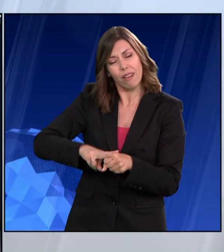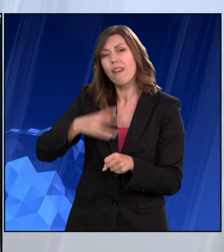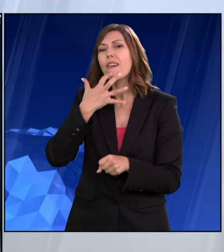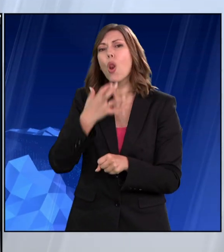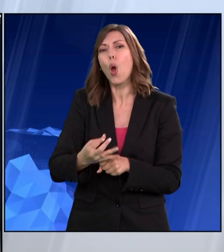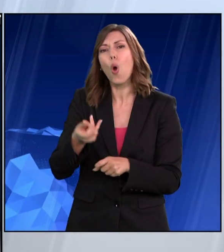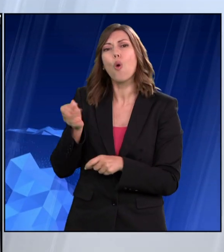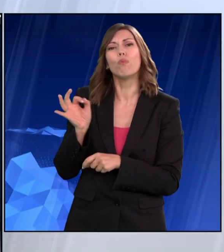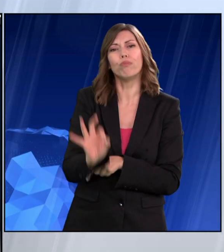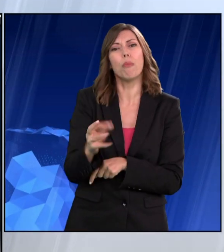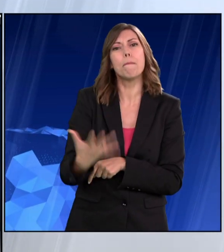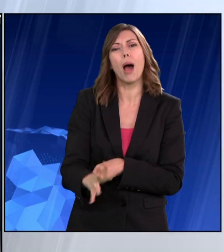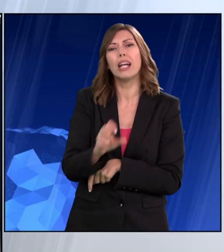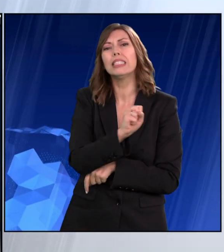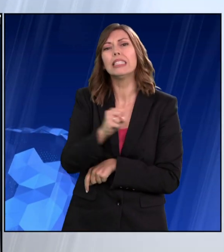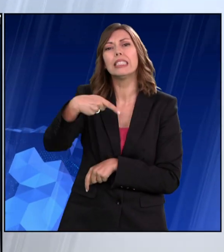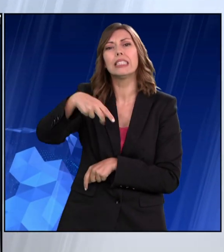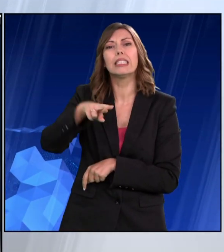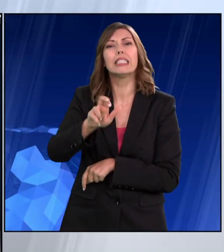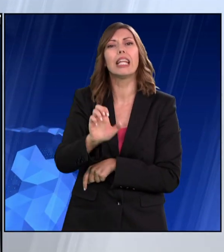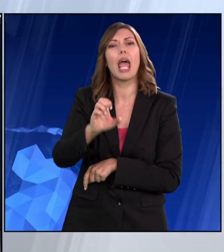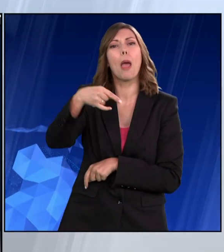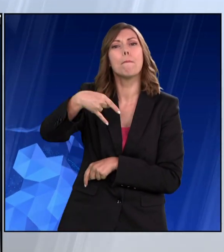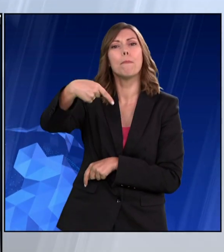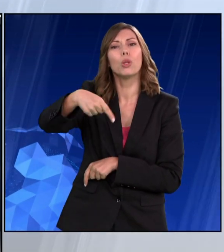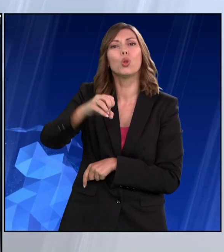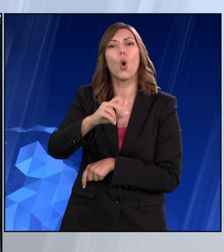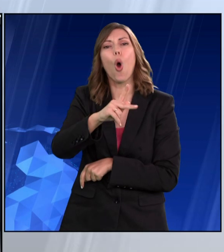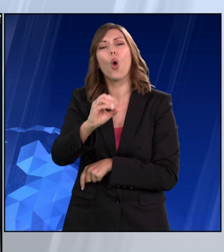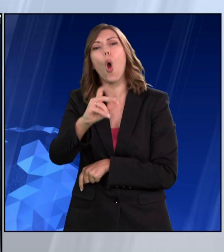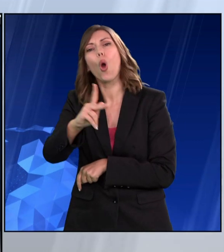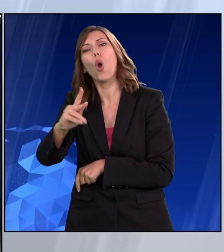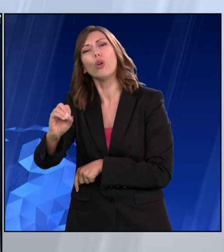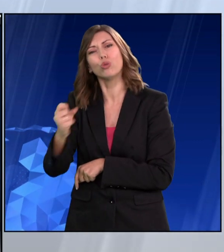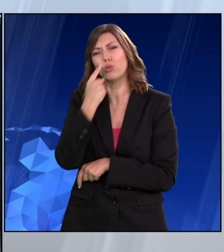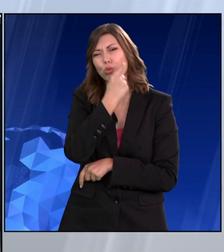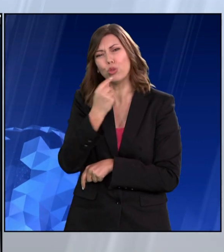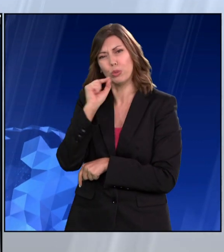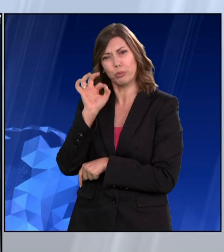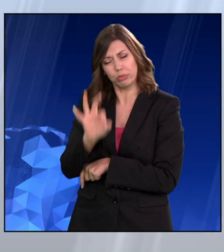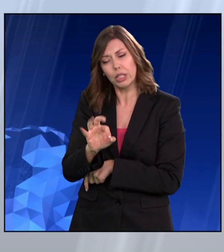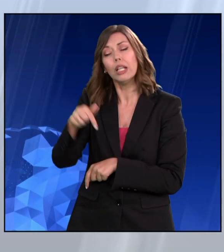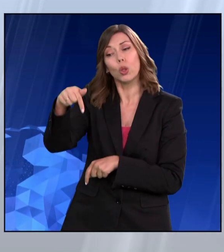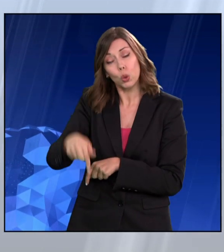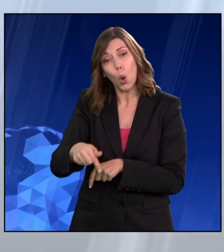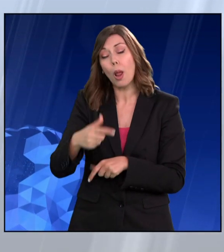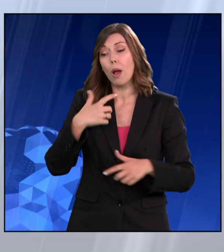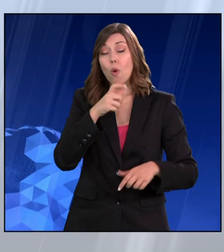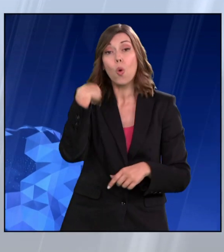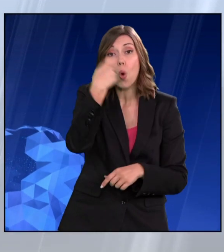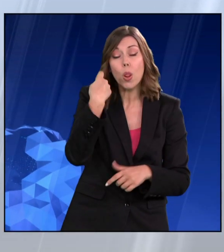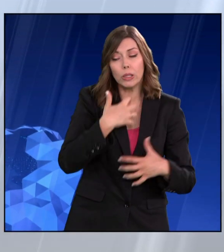καιρό υπάρχει έξαρση των κρουσμάτων στρεπτόκοκκου στην χώρα μας. Θα συνομιλήσουμε τώρα με τον κύριο Σπύρο Μαζάνη,